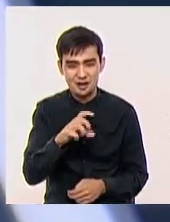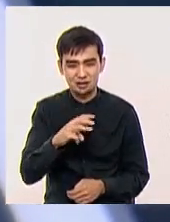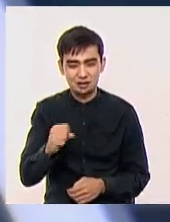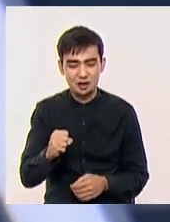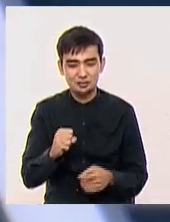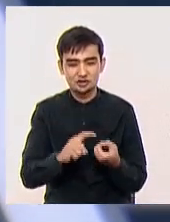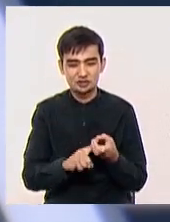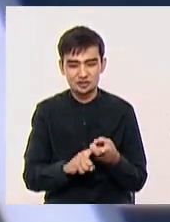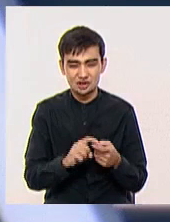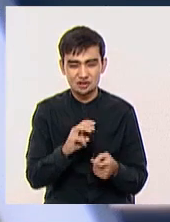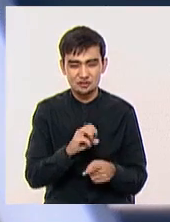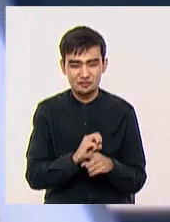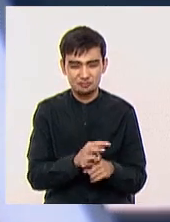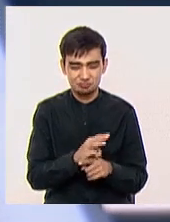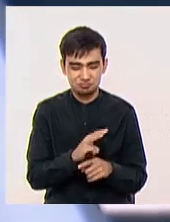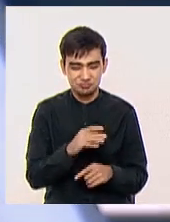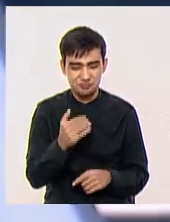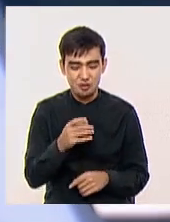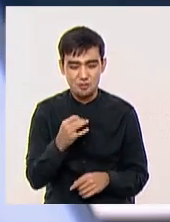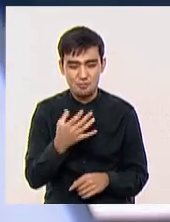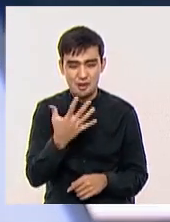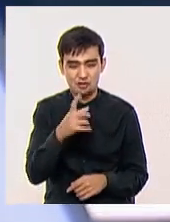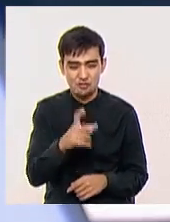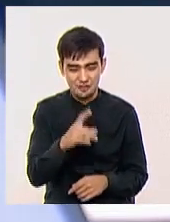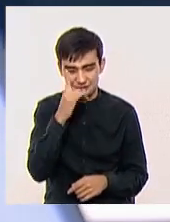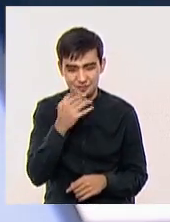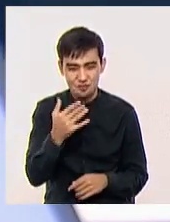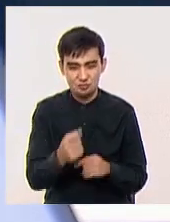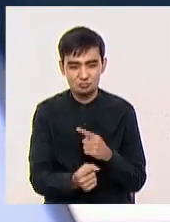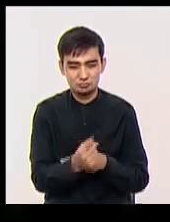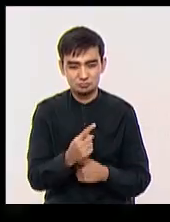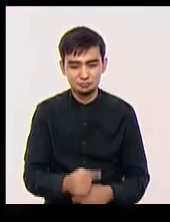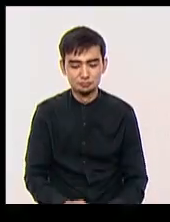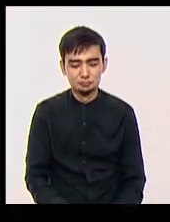аталатын штам қазірдің өзінде қазақстандық 5 азаматтан анықталған.